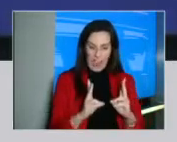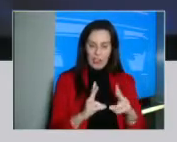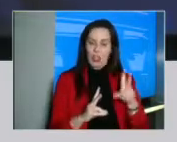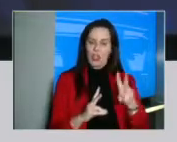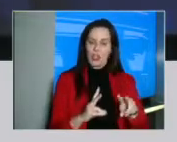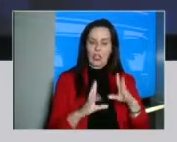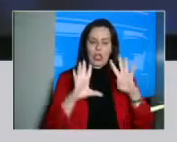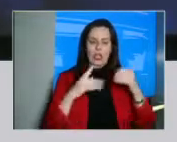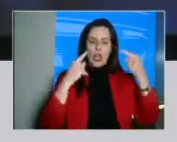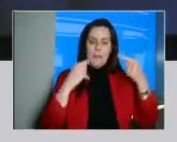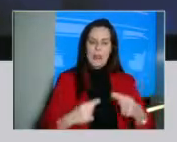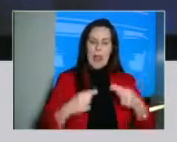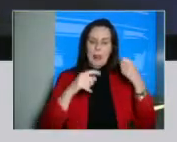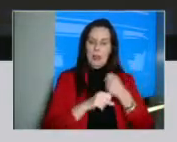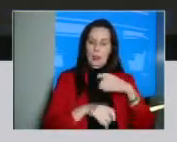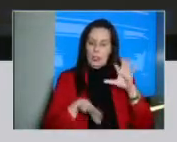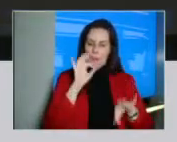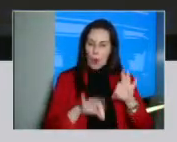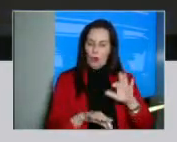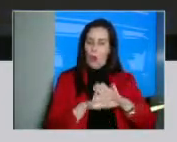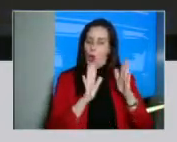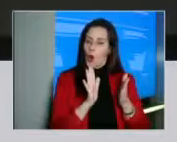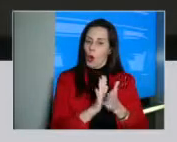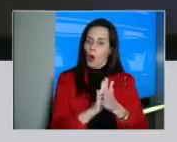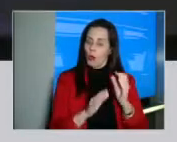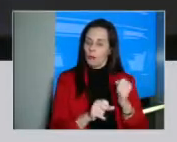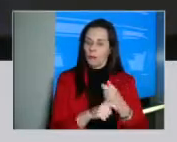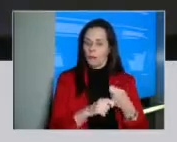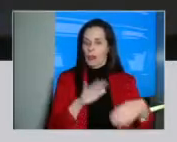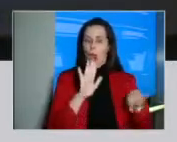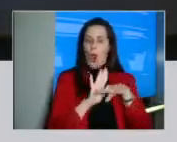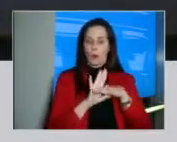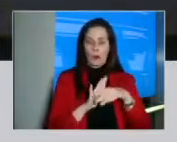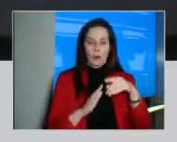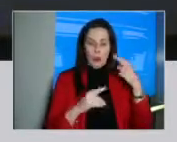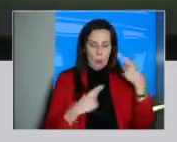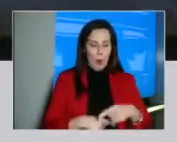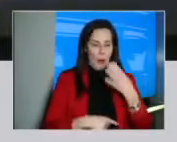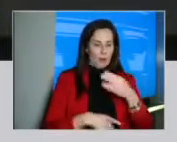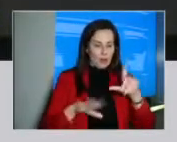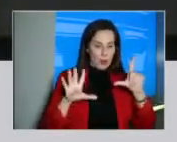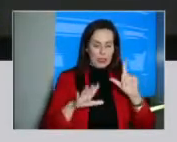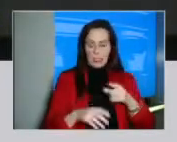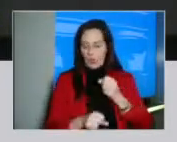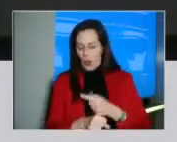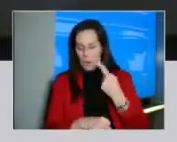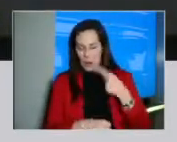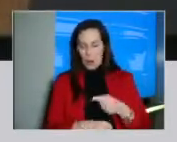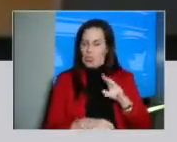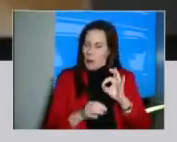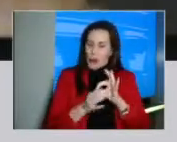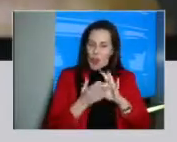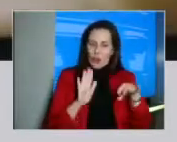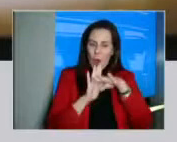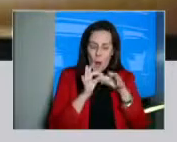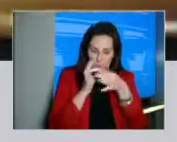לנו 90 ימים לבצע את הבחירות. כל המטלות שלנו נקבעות לפי חוק. ביום ה-47 אנחנו צריכים לעשות ככה, ביום ה-87 אנחנו צריכים לעשות